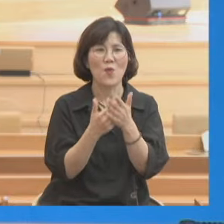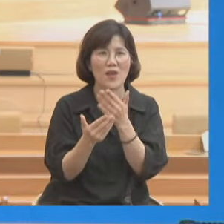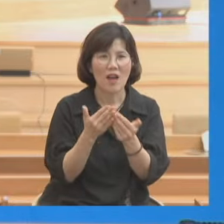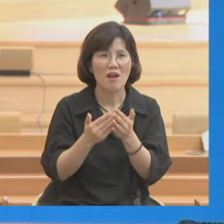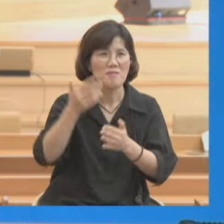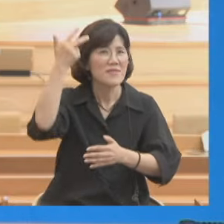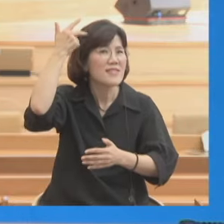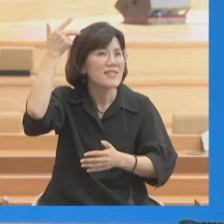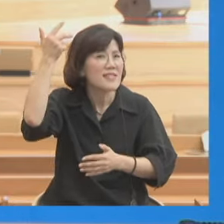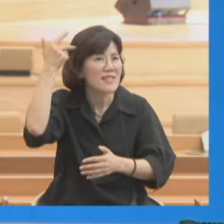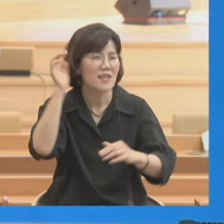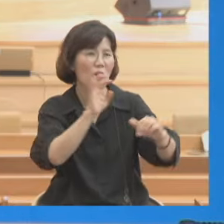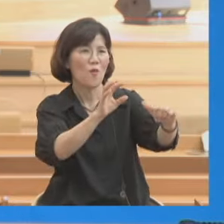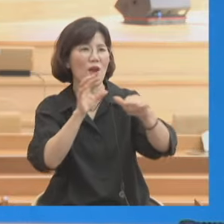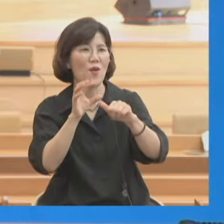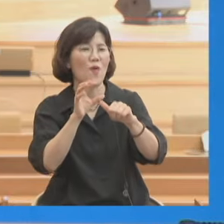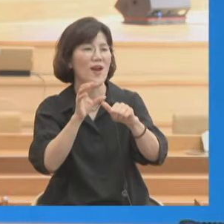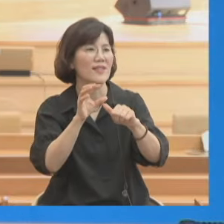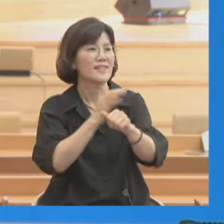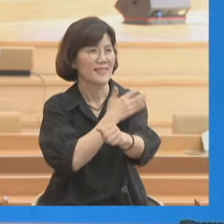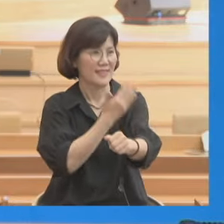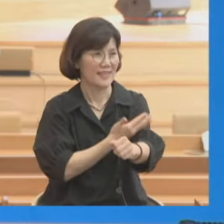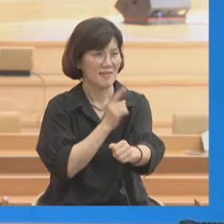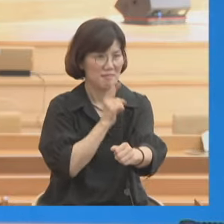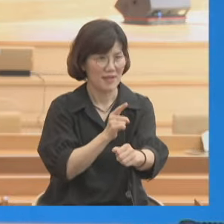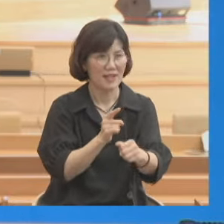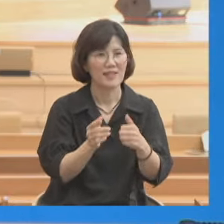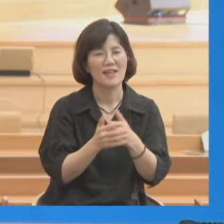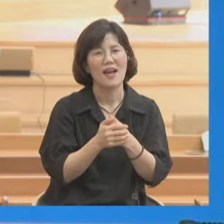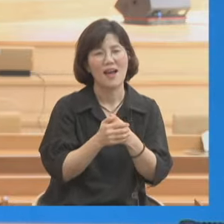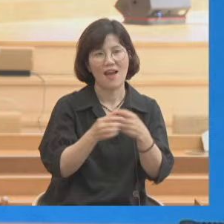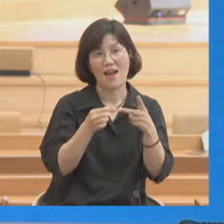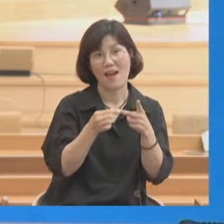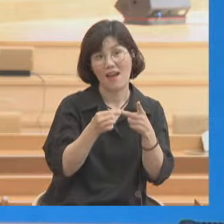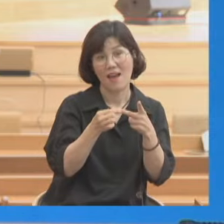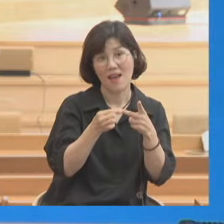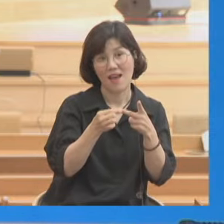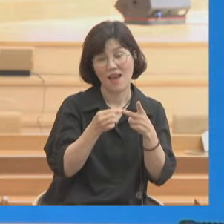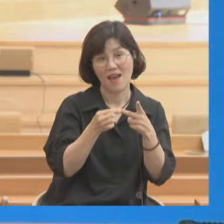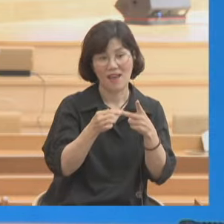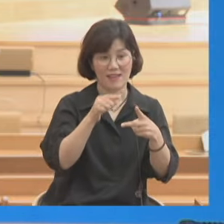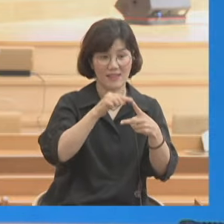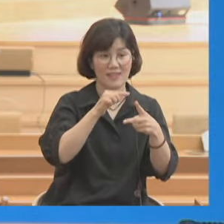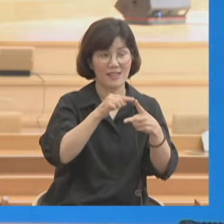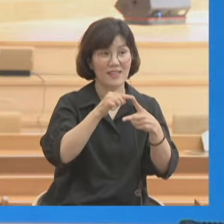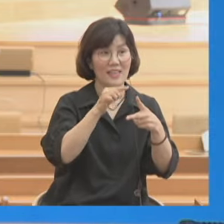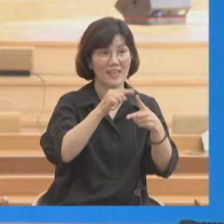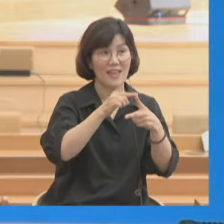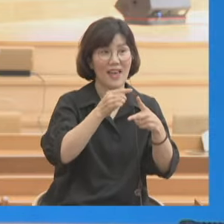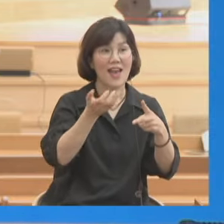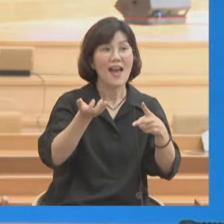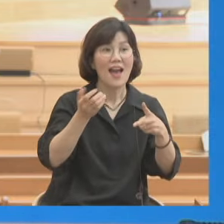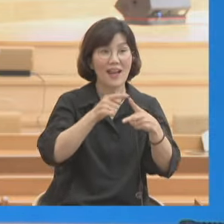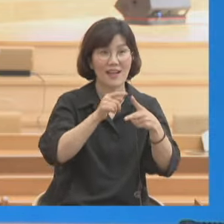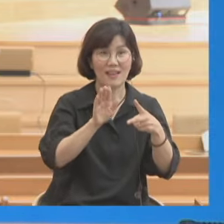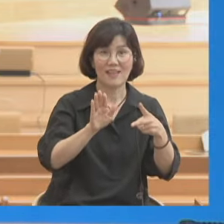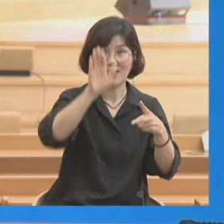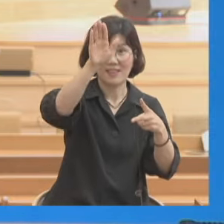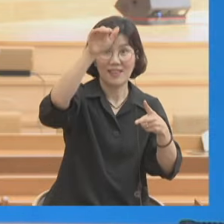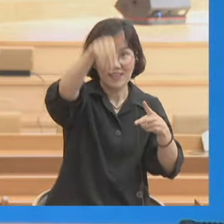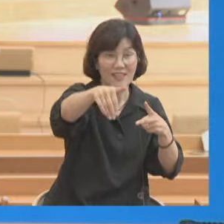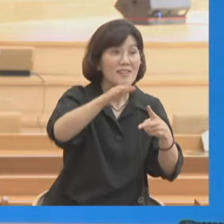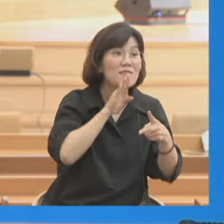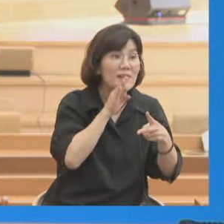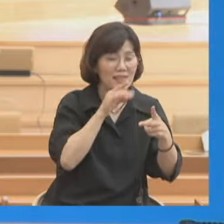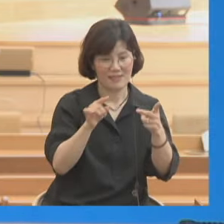활용하는 능력이에요. 이 결정성 이 지능은 유동성 지능이 떨어질 때 결정성 지능은